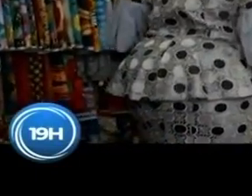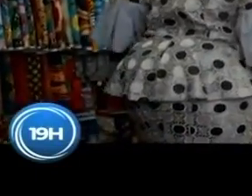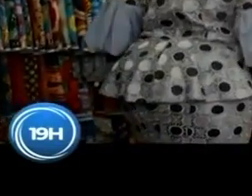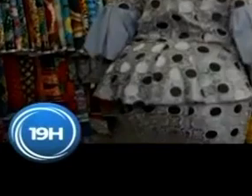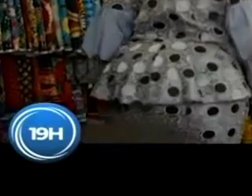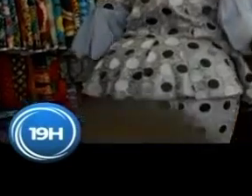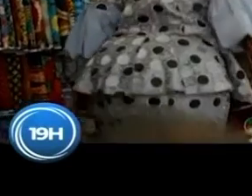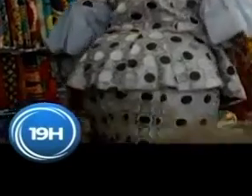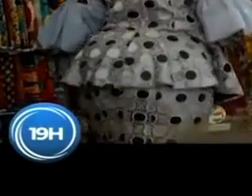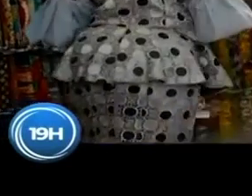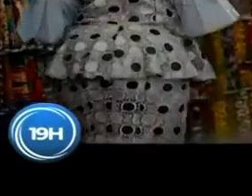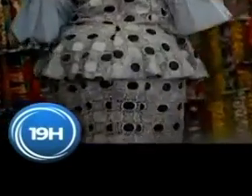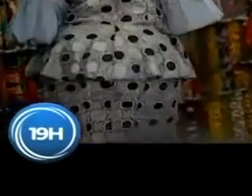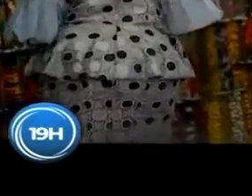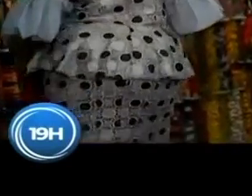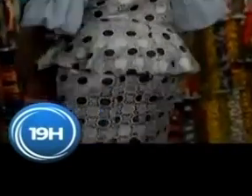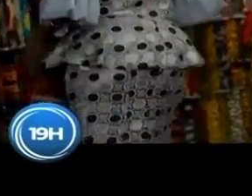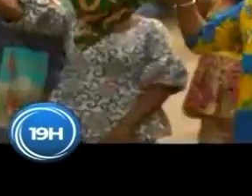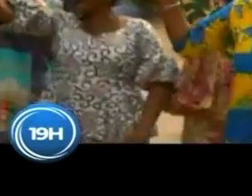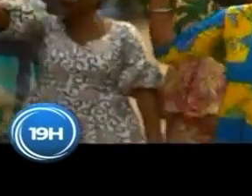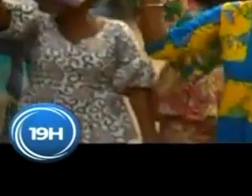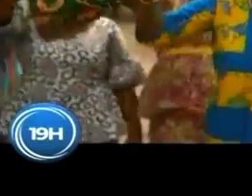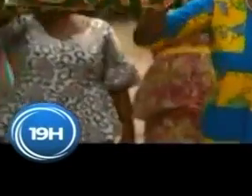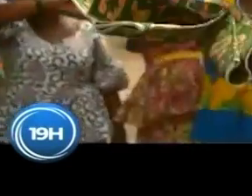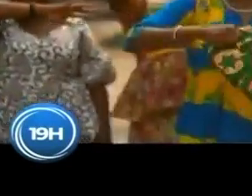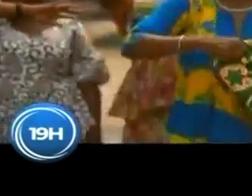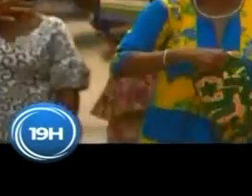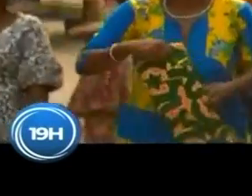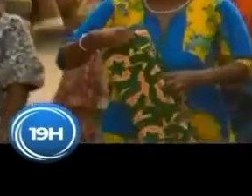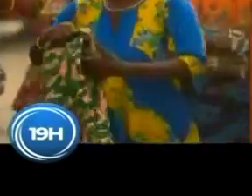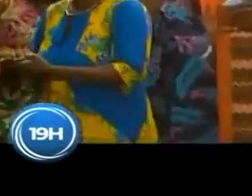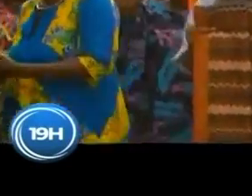d'aider sa reine à choisir quelques articles.